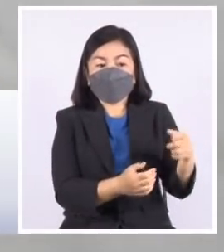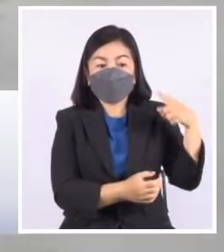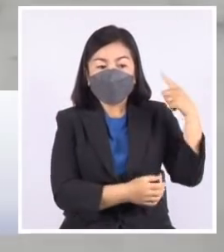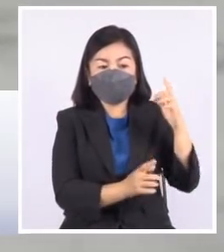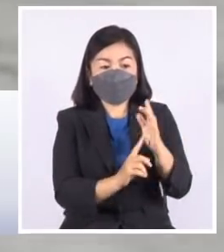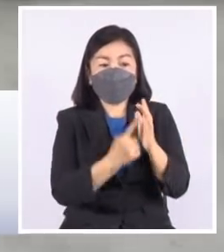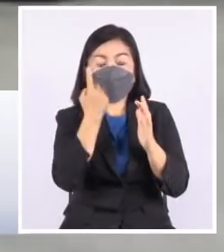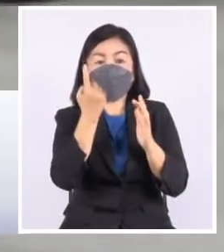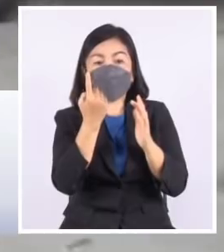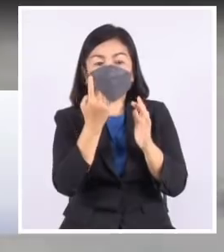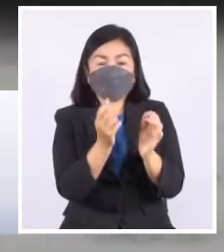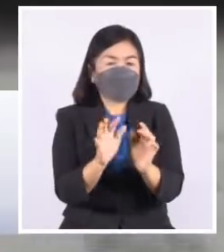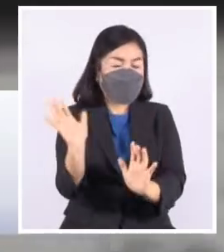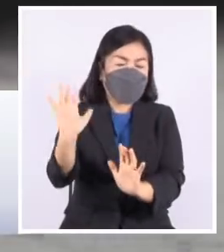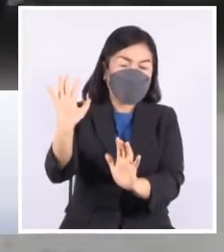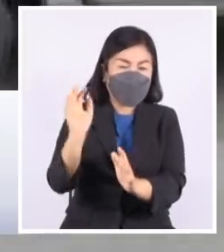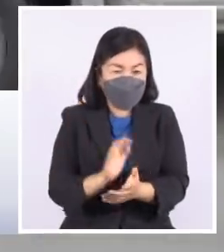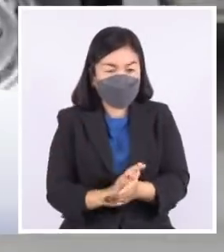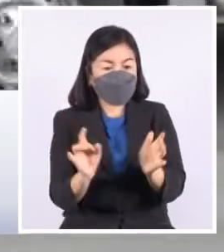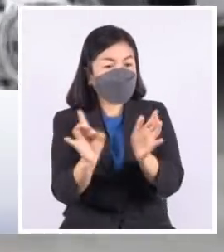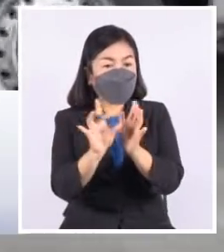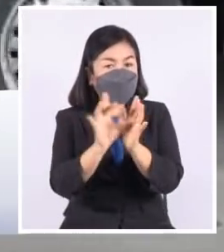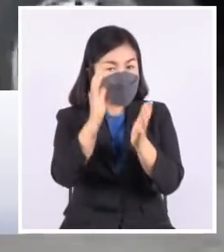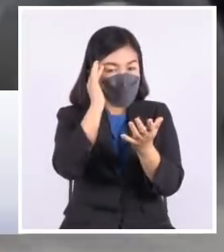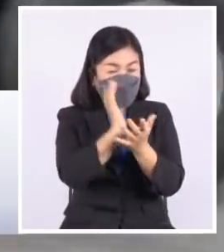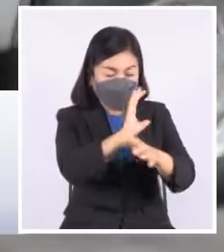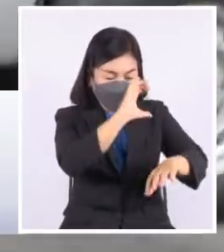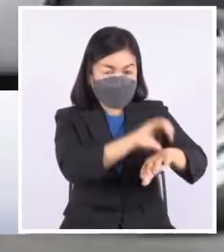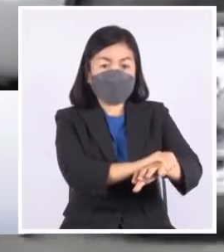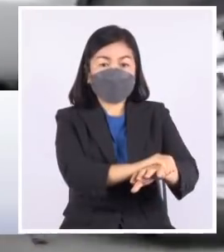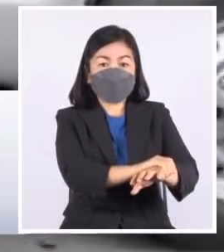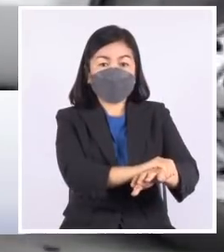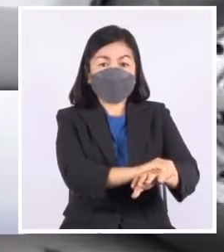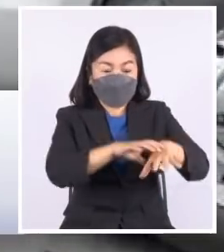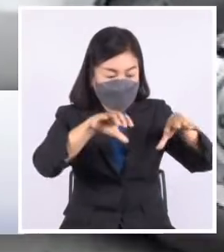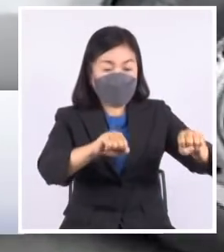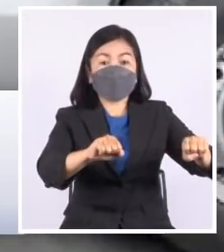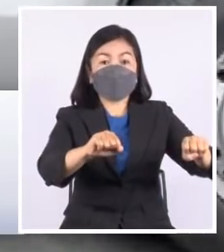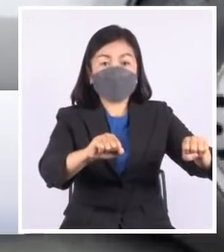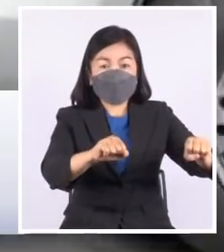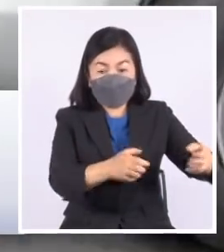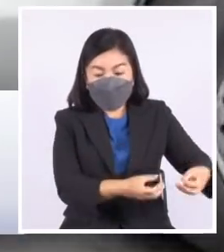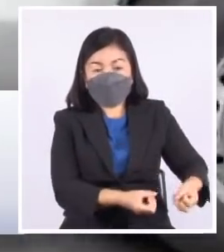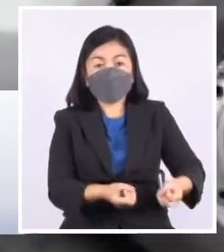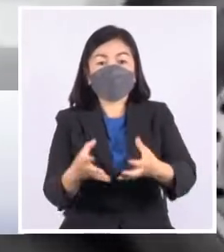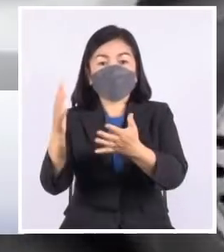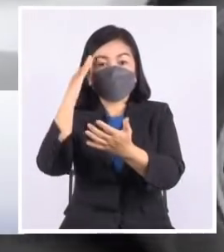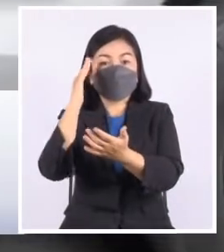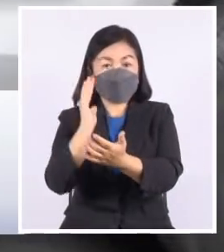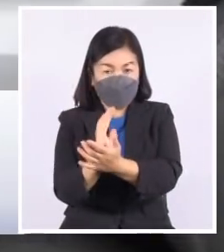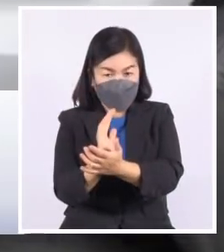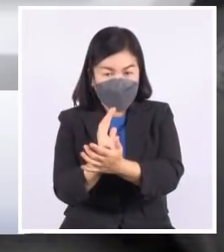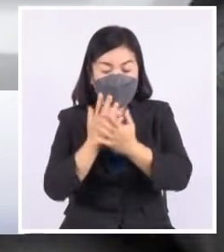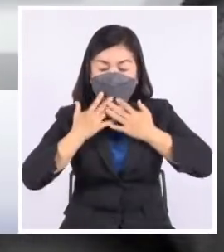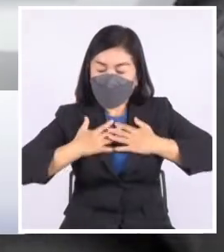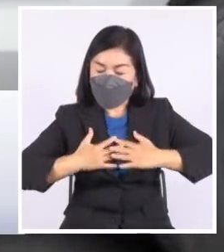แรกก็ไม่อยากจะไปก็ขัดขืนหน่อยแต่ว่าถูกตำรวจเนี่ยนะครับจับสองแขนแล้วก็เอาขึ้นรถสภ.เมืองสมุทรสาครเอาไปสงบส